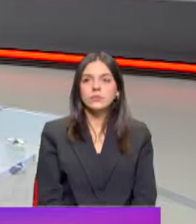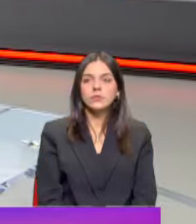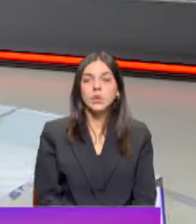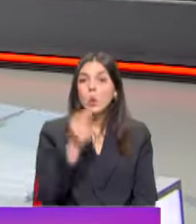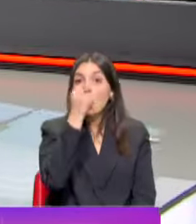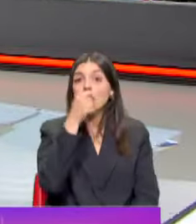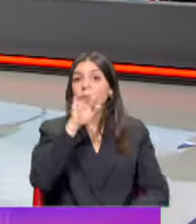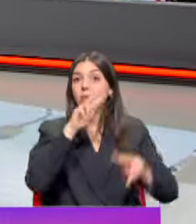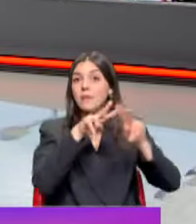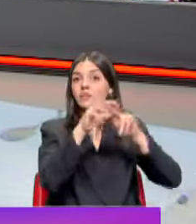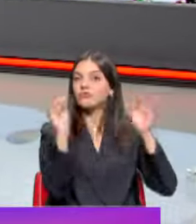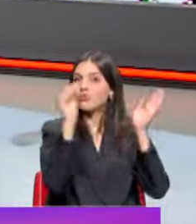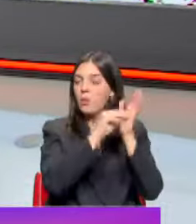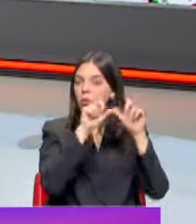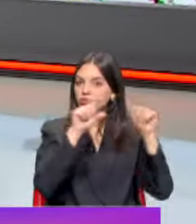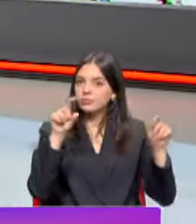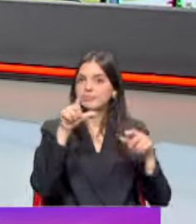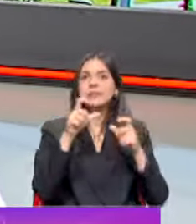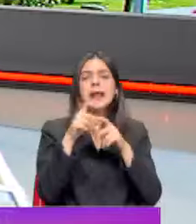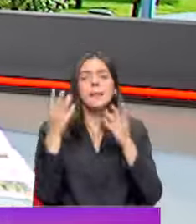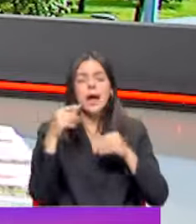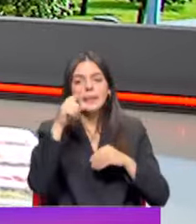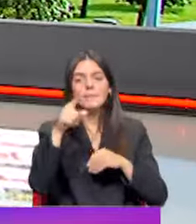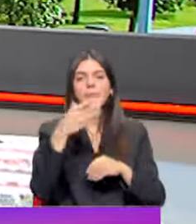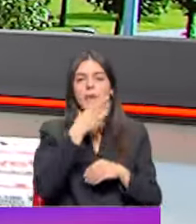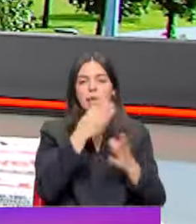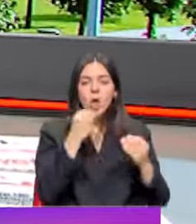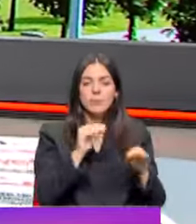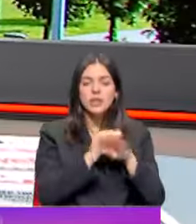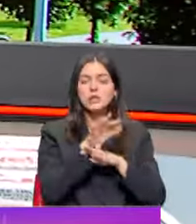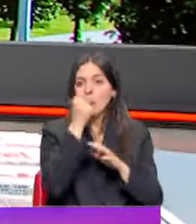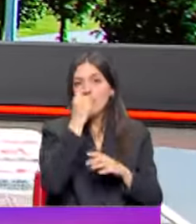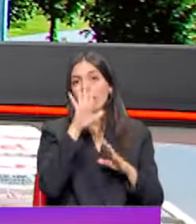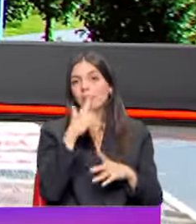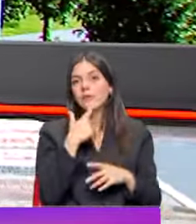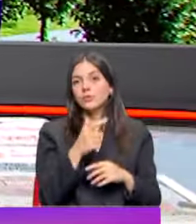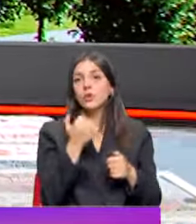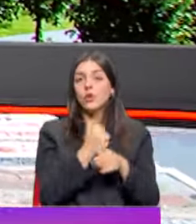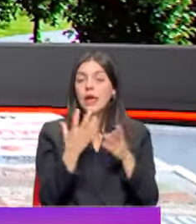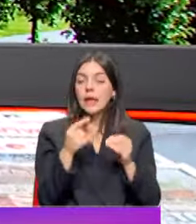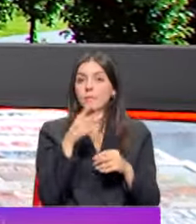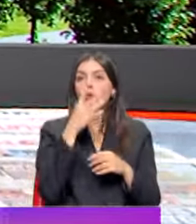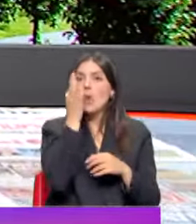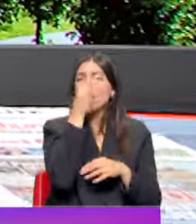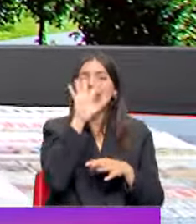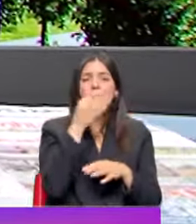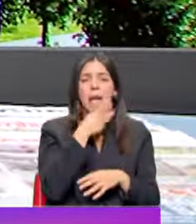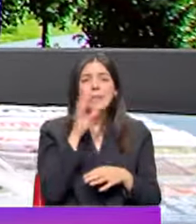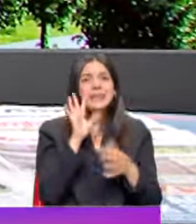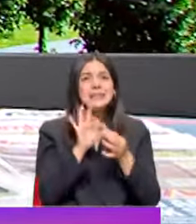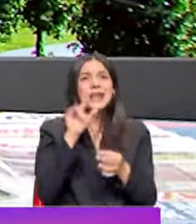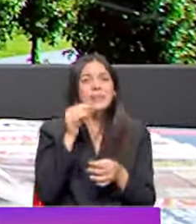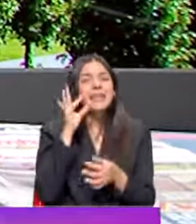Kolay değil başlığını attık. Selma Hanım emekli olmak geçinmek kolay değil diyor. Gülay Hanım kolay değil emeklinin insan gibi